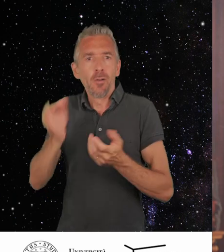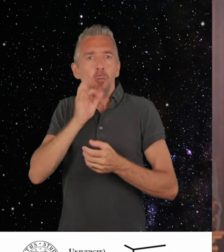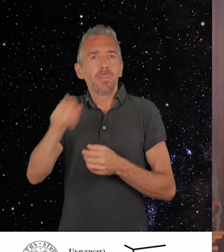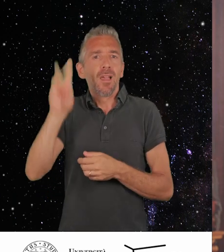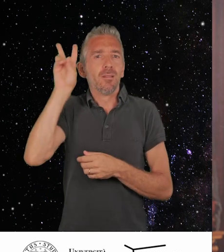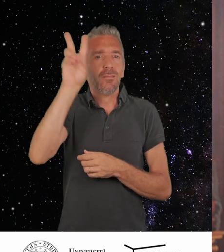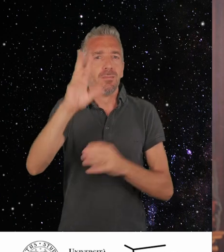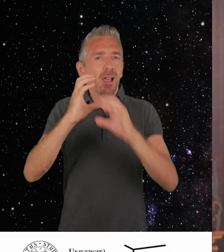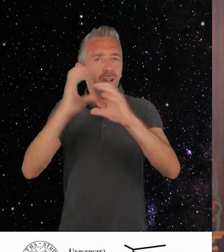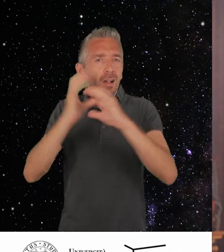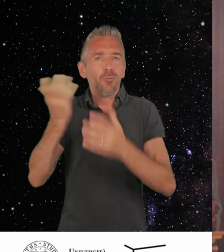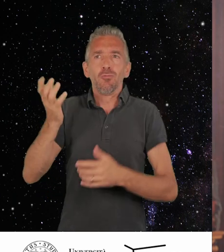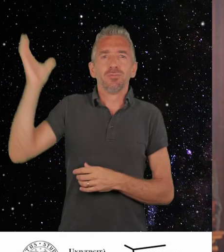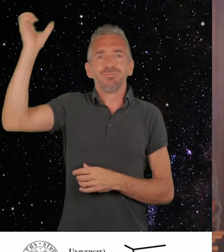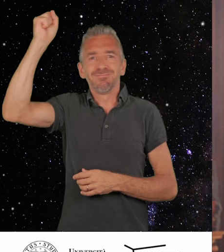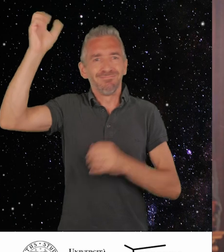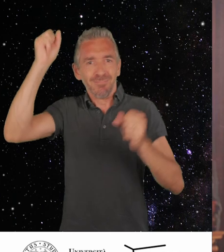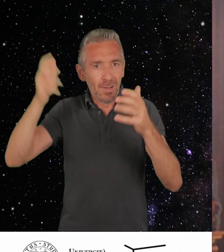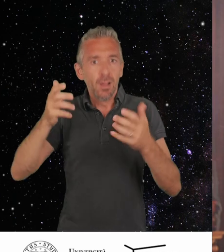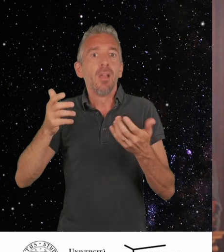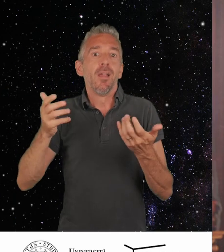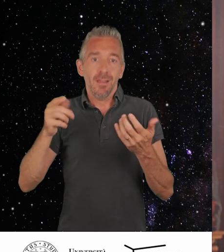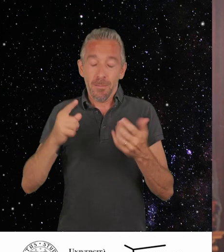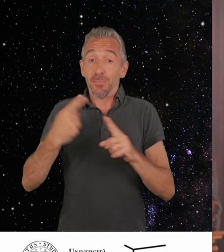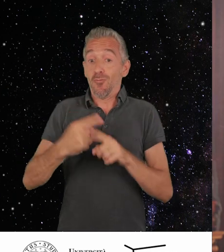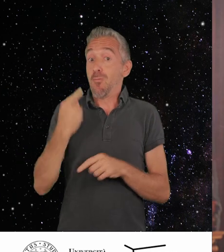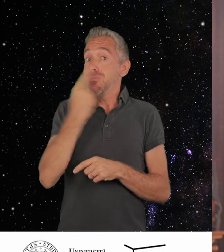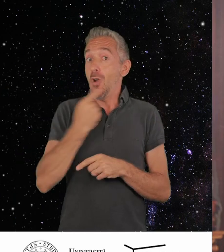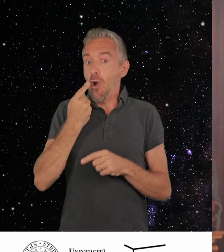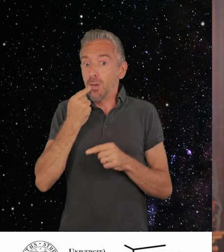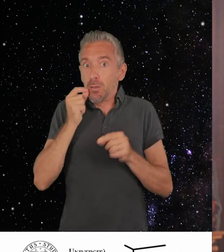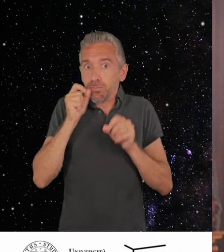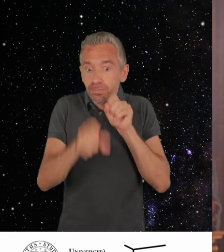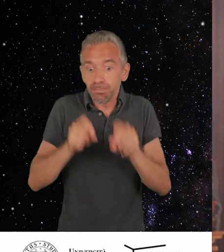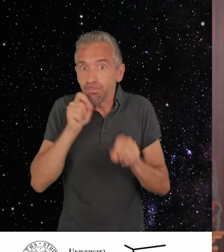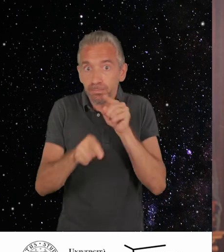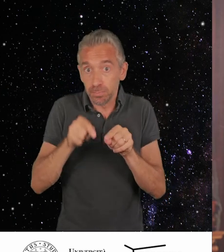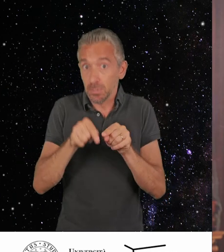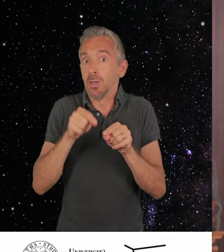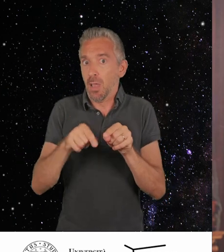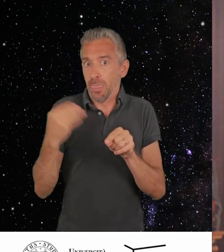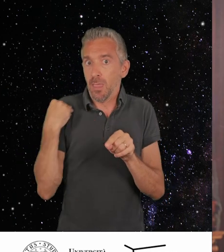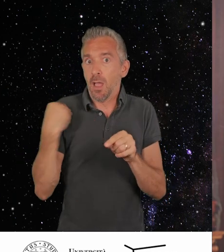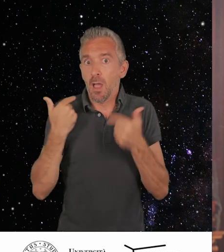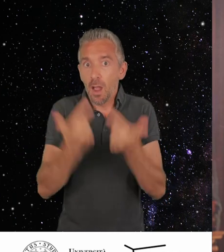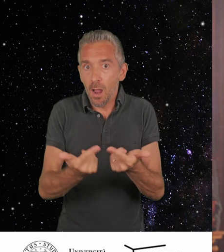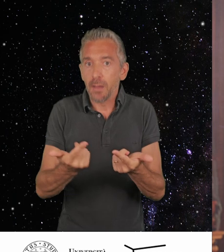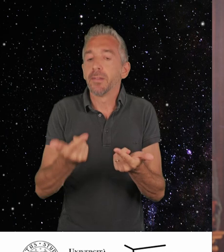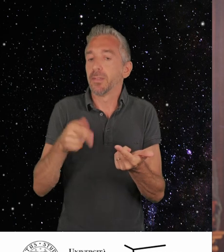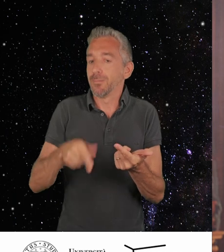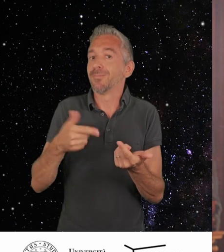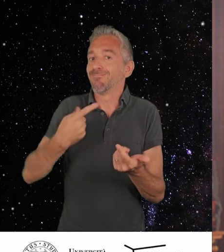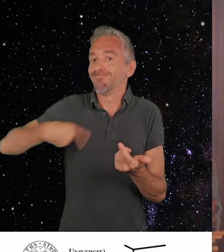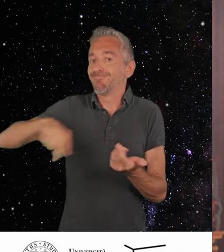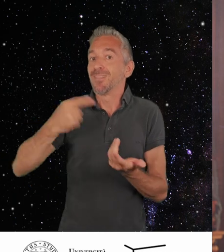raccolto involontariamente sui mezzi pubblici, eccetera. E quali danni potrebbe fare la nostra bocca? Ad esempio, lo sapete che in molti